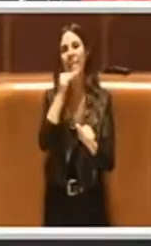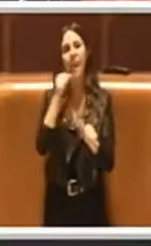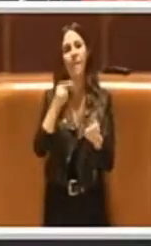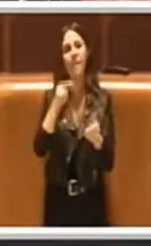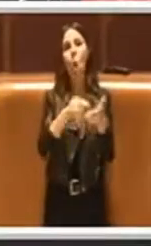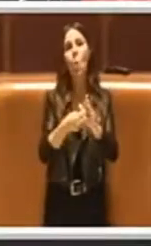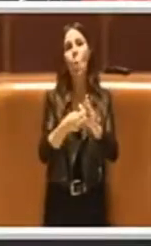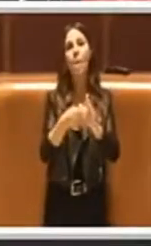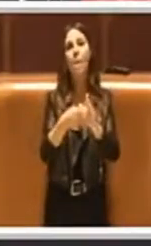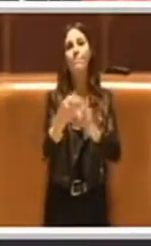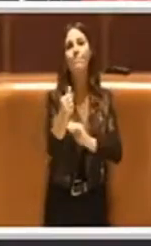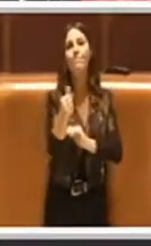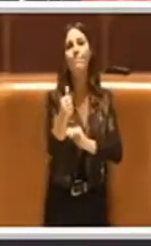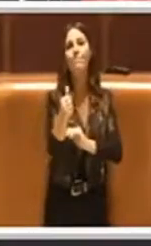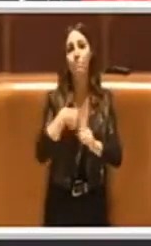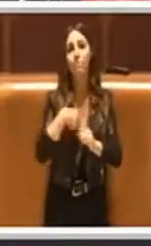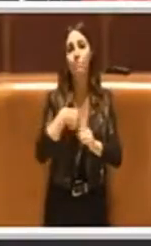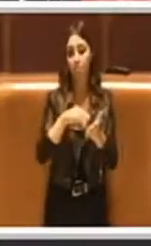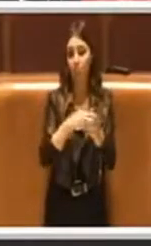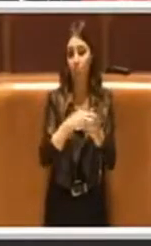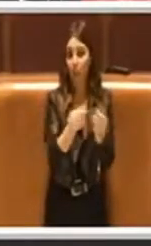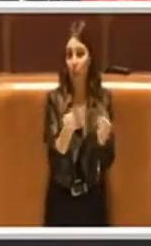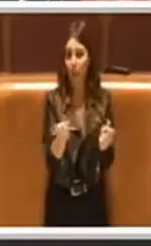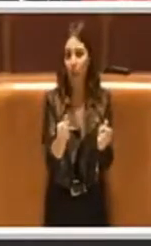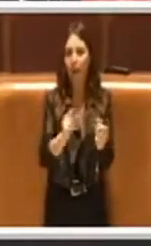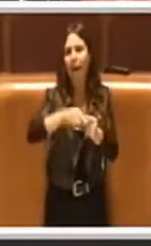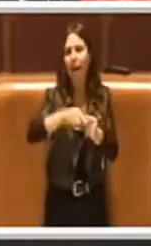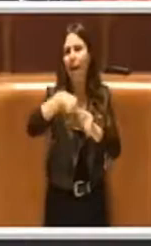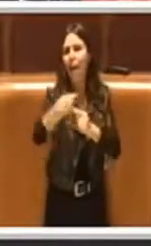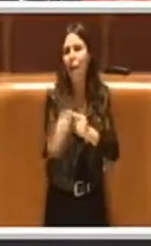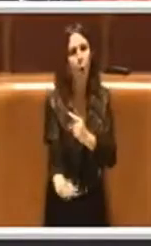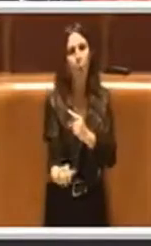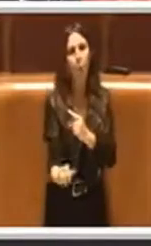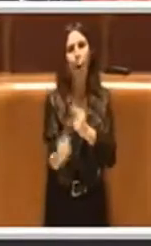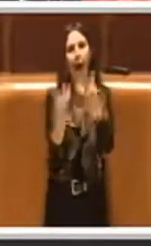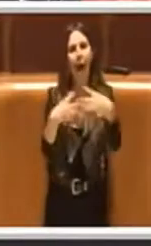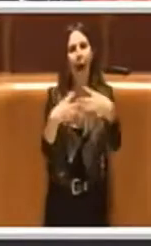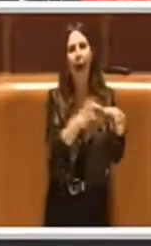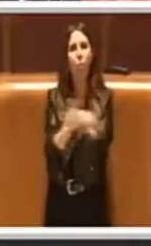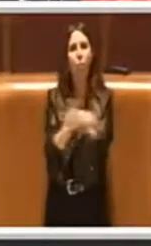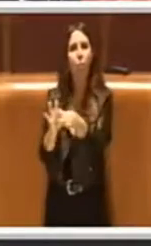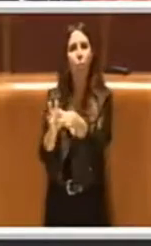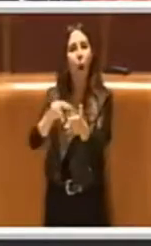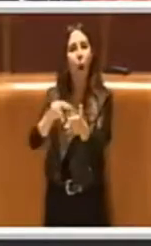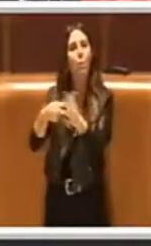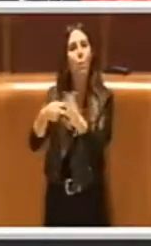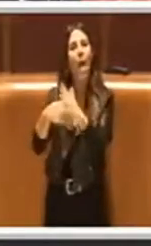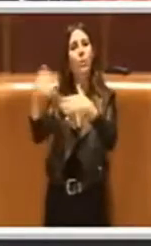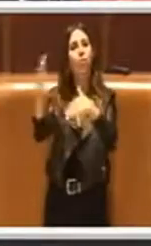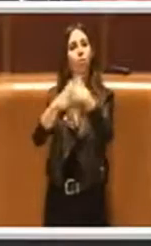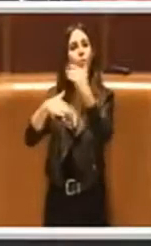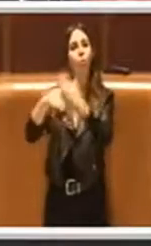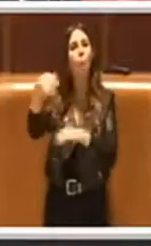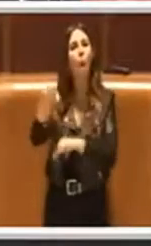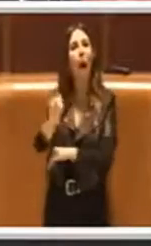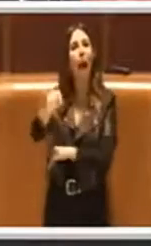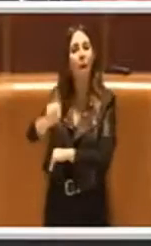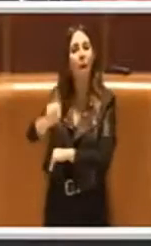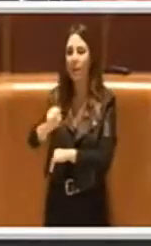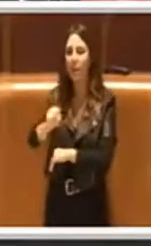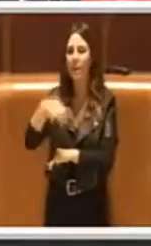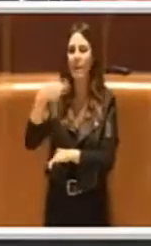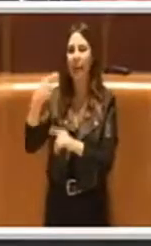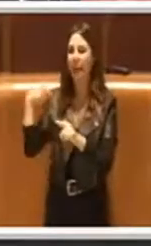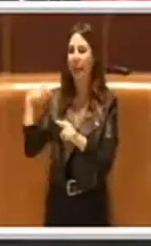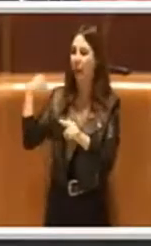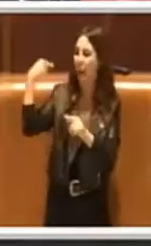si riuscirà a risolvere quei problemi strutturali che ama ha da sempre e che